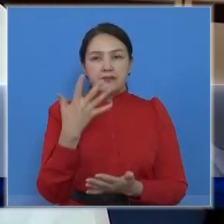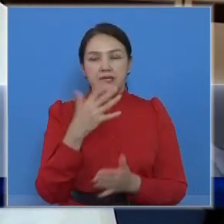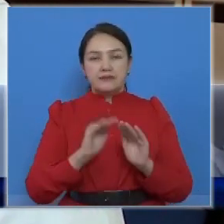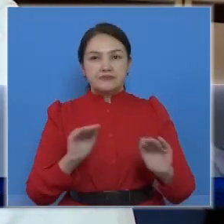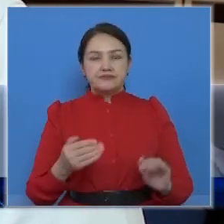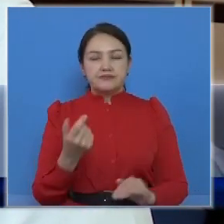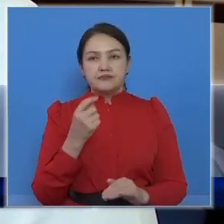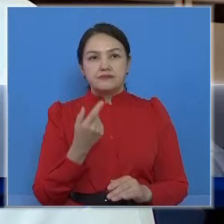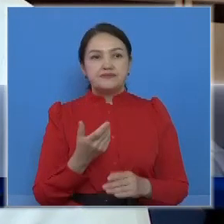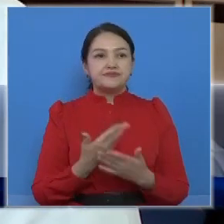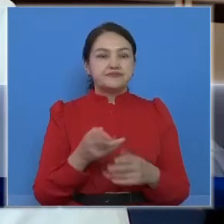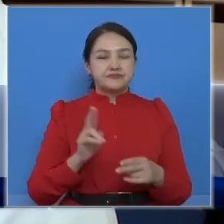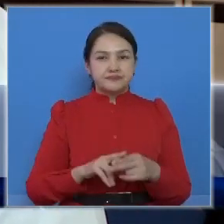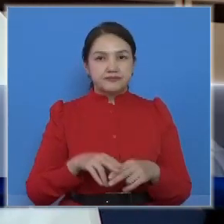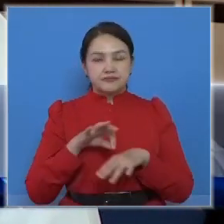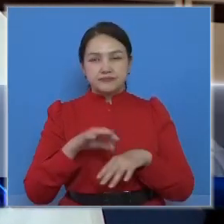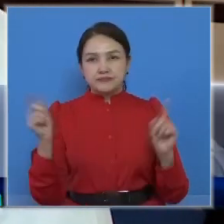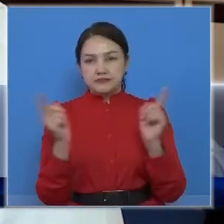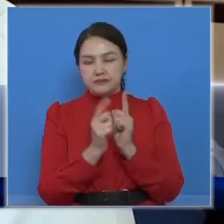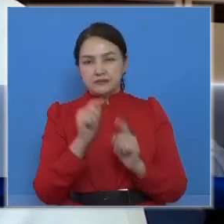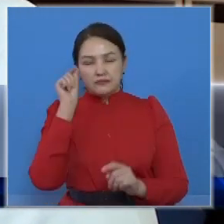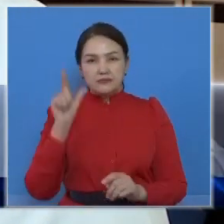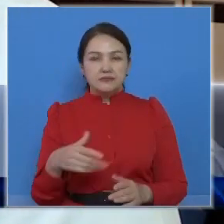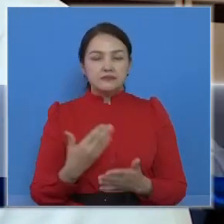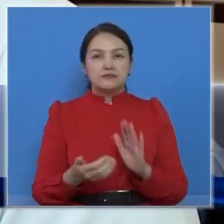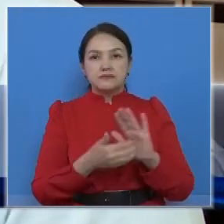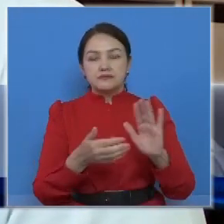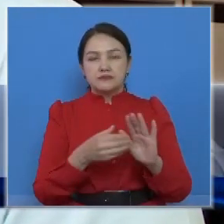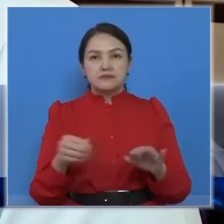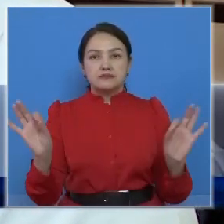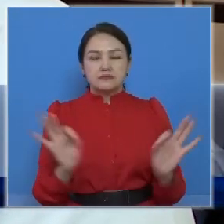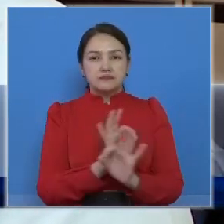детей это мало поэтому мы организовали эту встречу со школьниками Чтобы привлечь их к песенному искусству